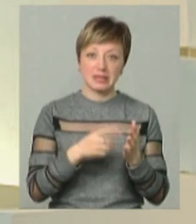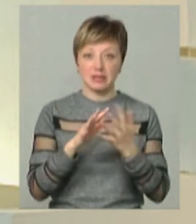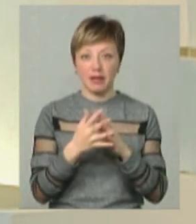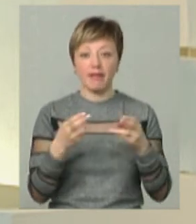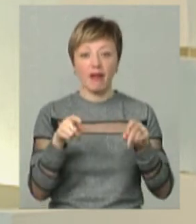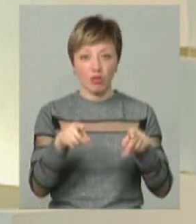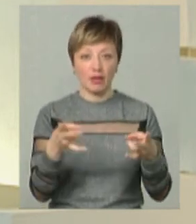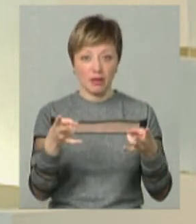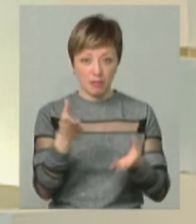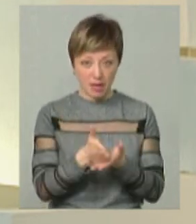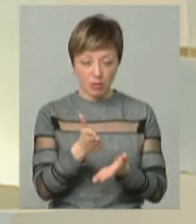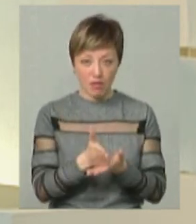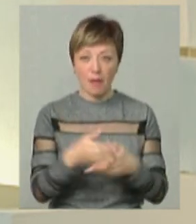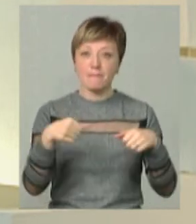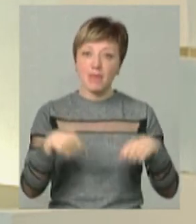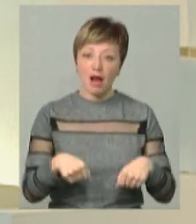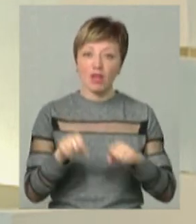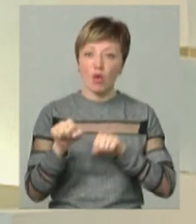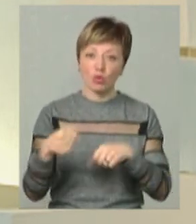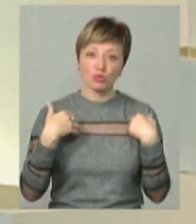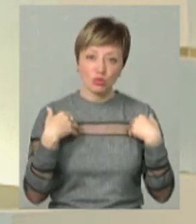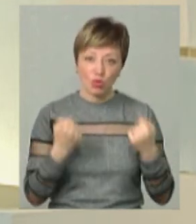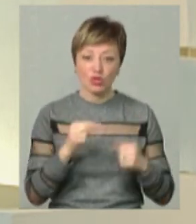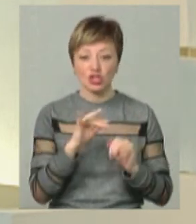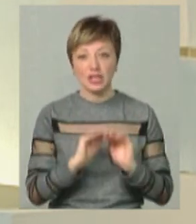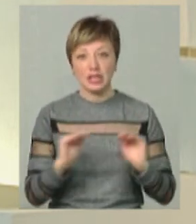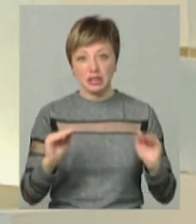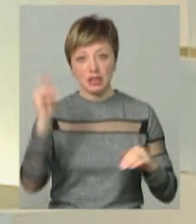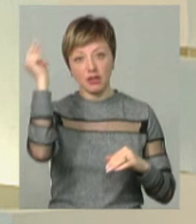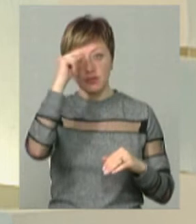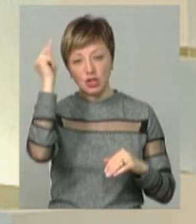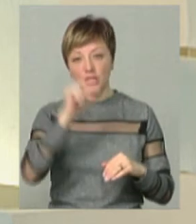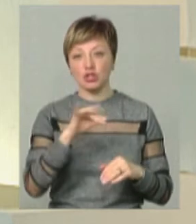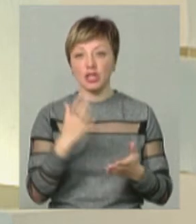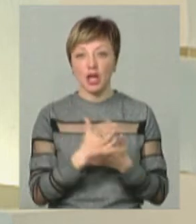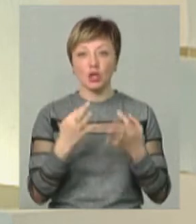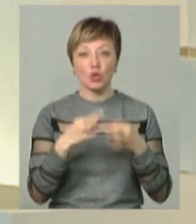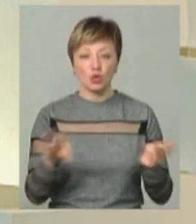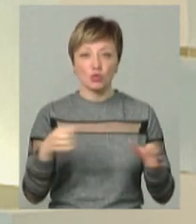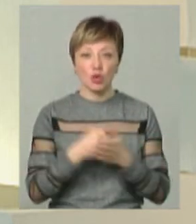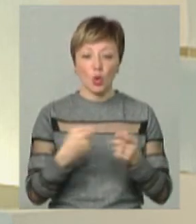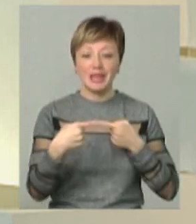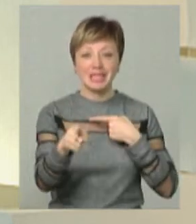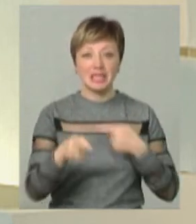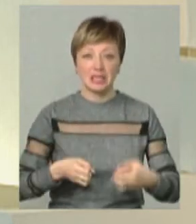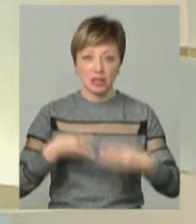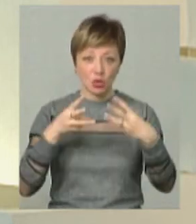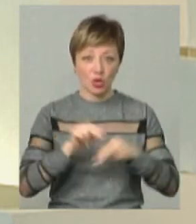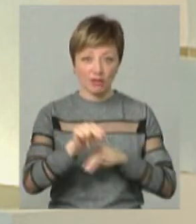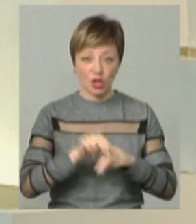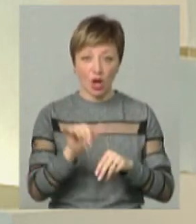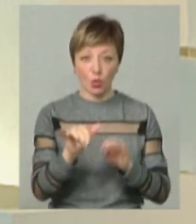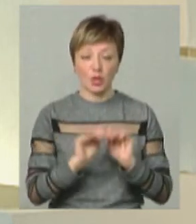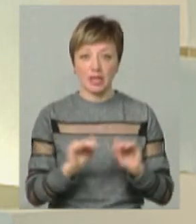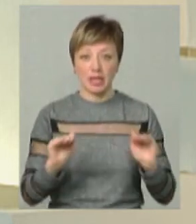в якому перебувають, право на охорону здоров'я, чи дітки також навчаються, чи є доступ до дистанційного навчання в дітей.